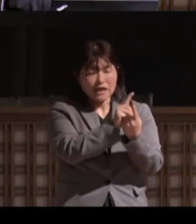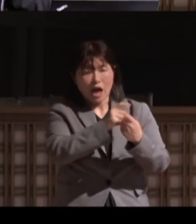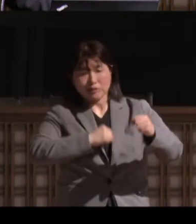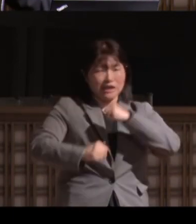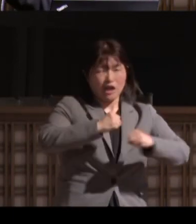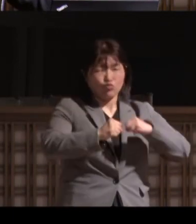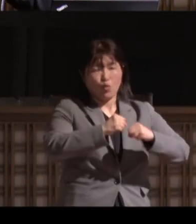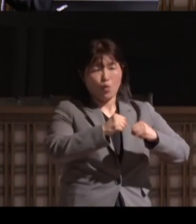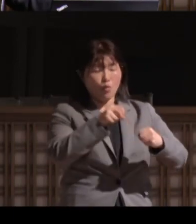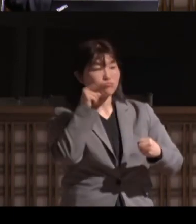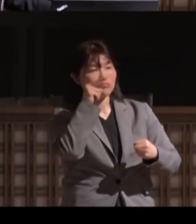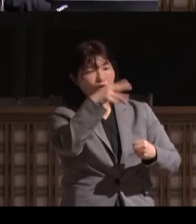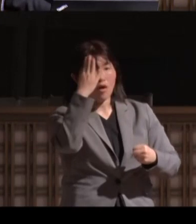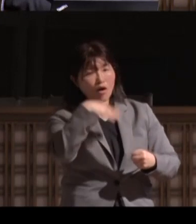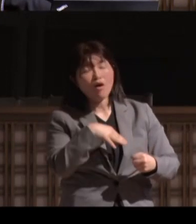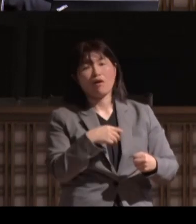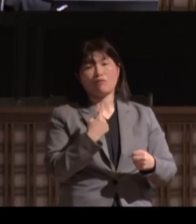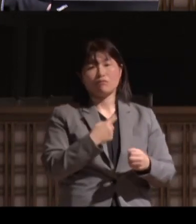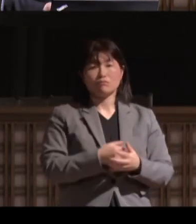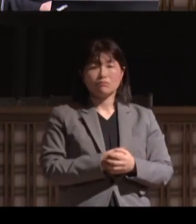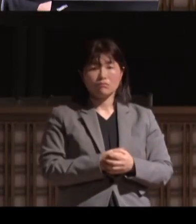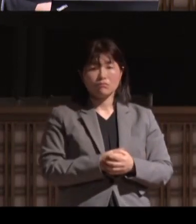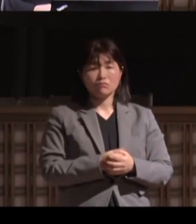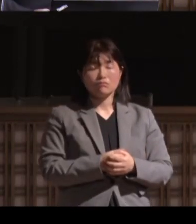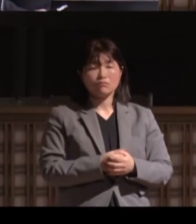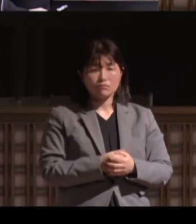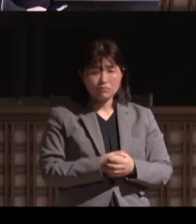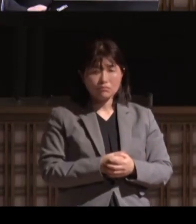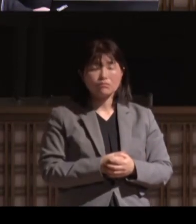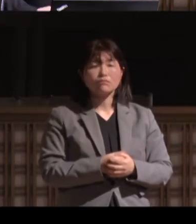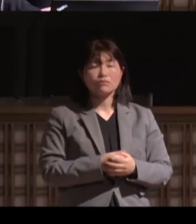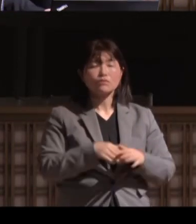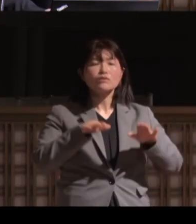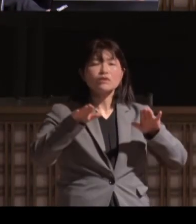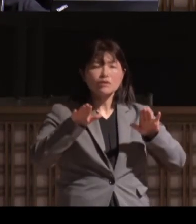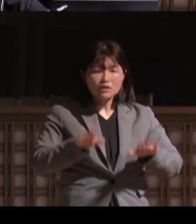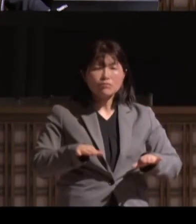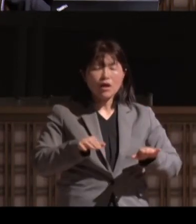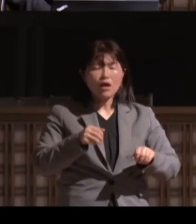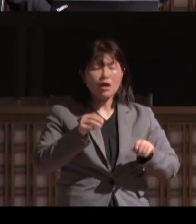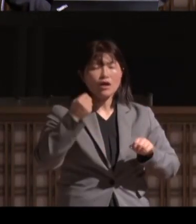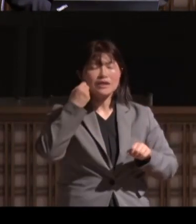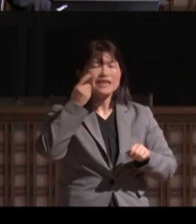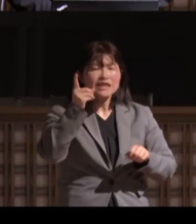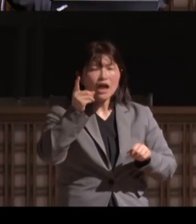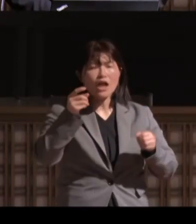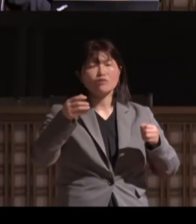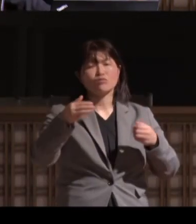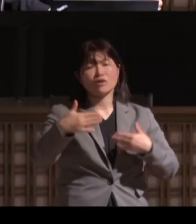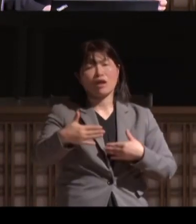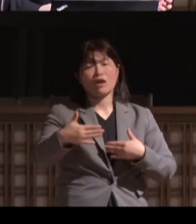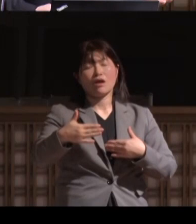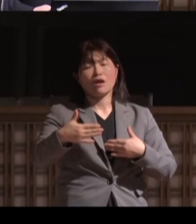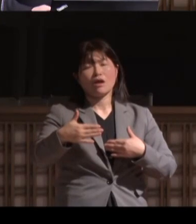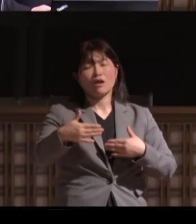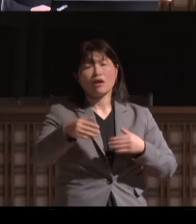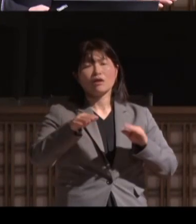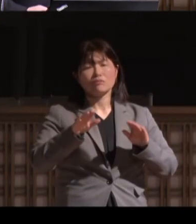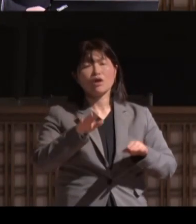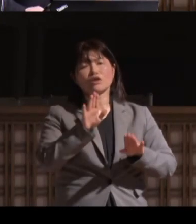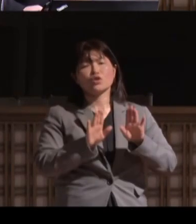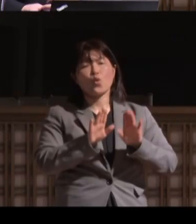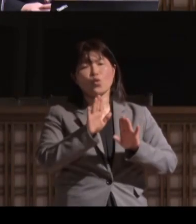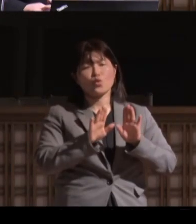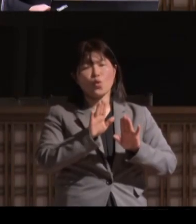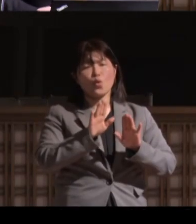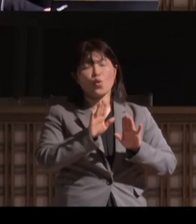ていらっしゃいましたまこういった形でですね今1ヶ月経ちましたのでえこういう状況